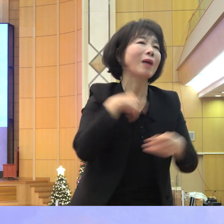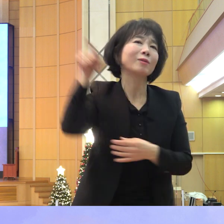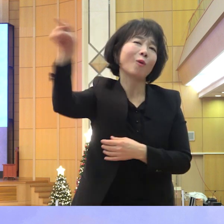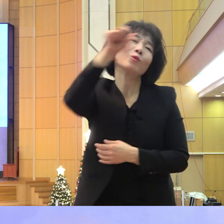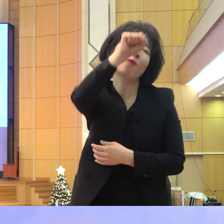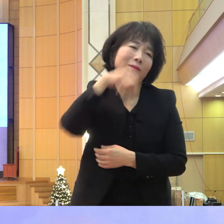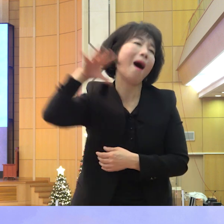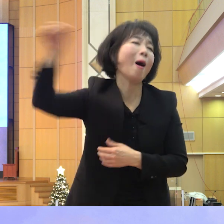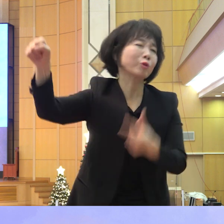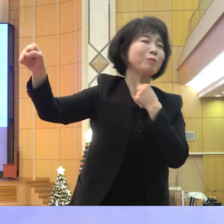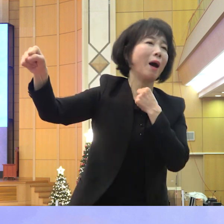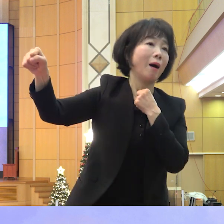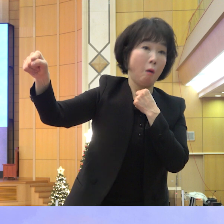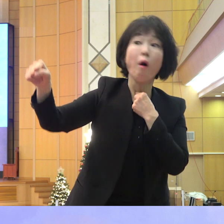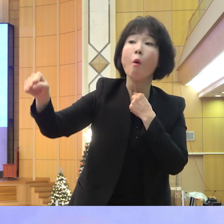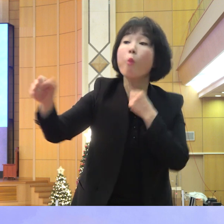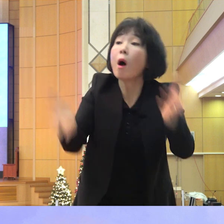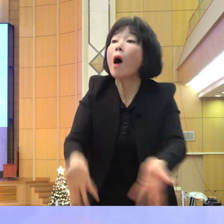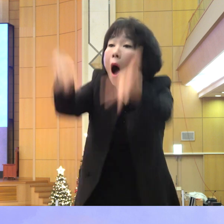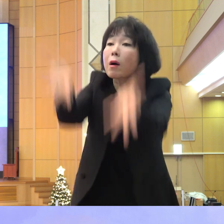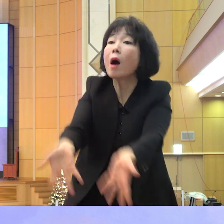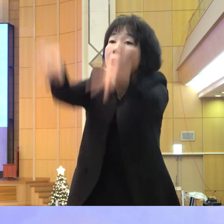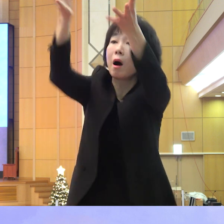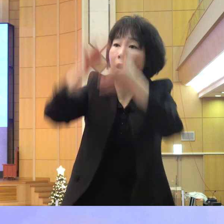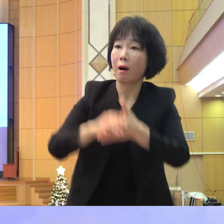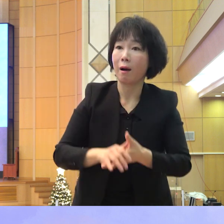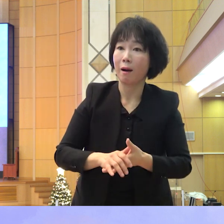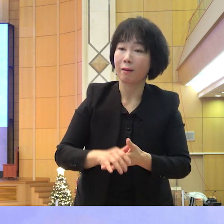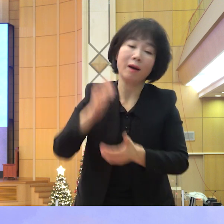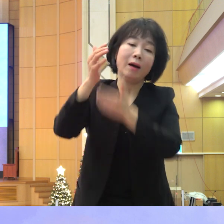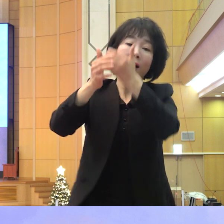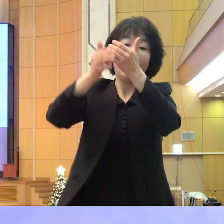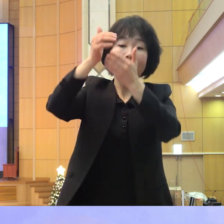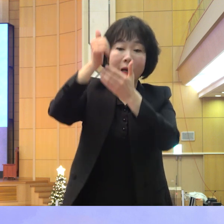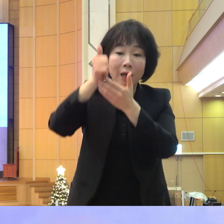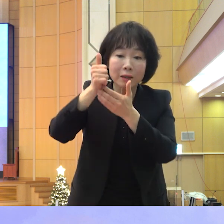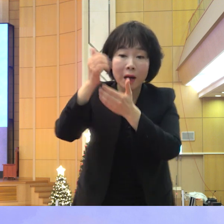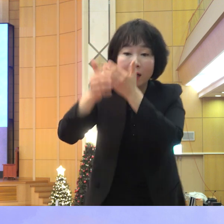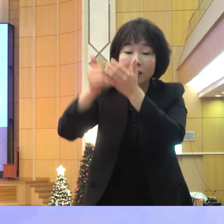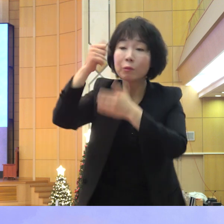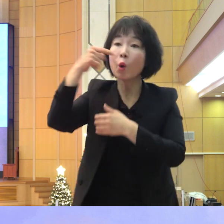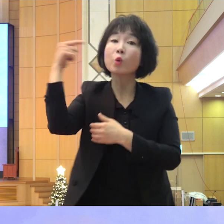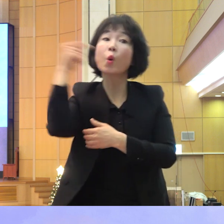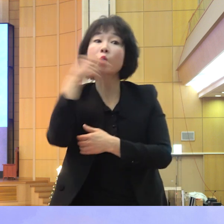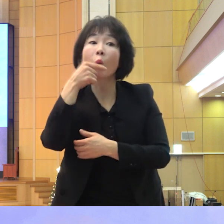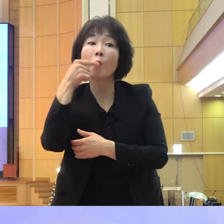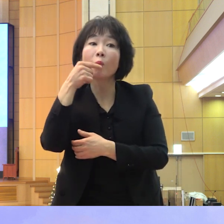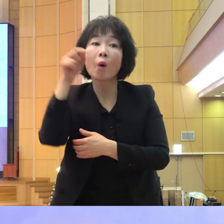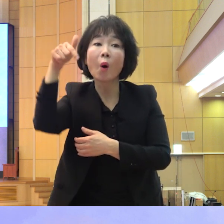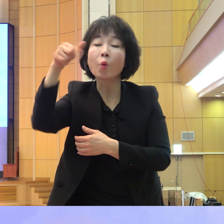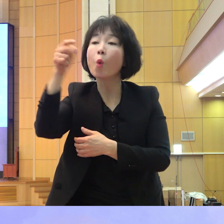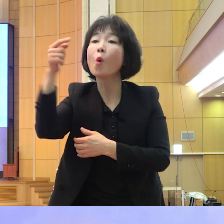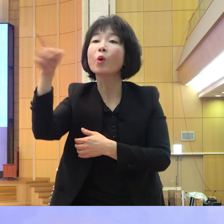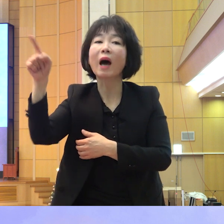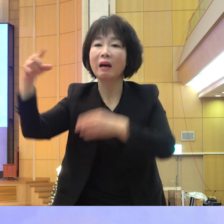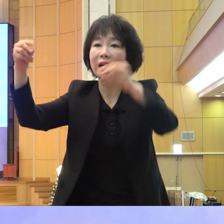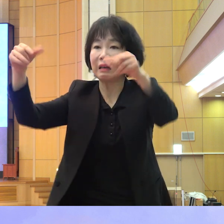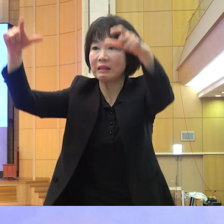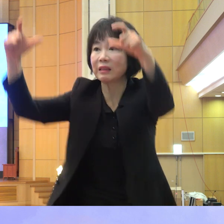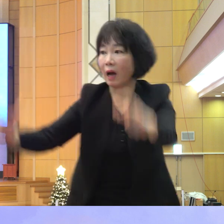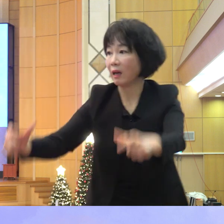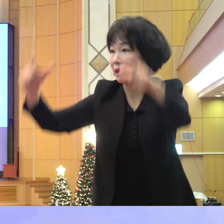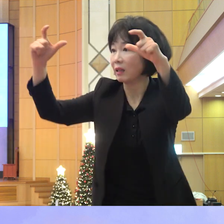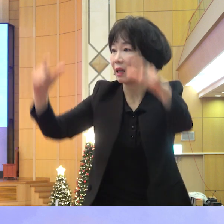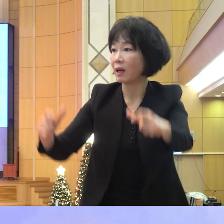뭐가 되지요. 넉넉하니 여호와께서, 하나님께서 소돔 고모라를 멸하기 전이었는고로, 소돔